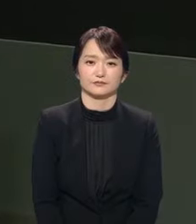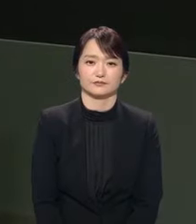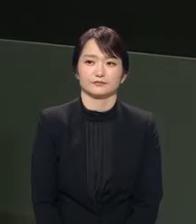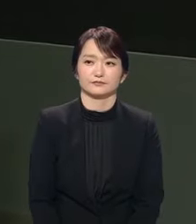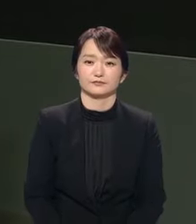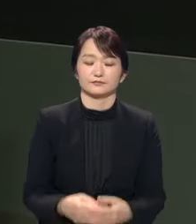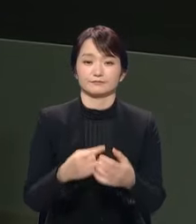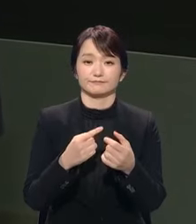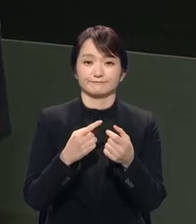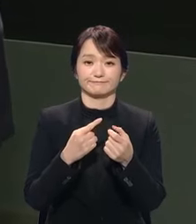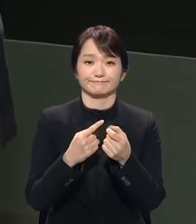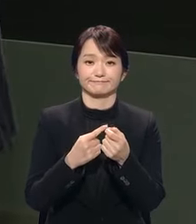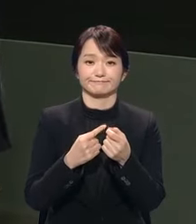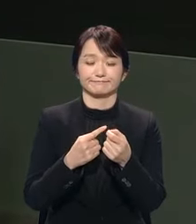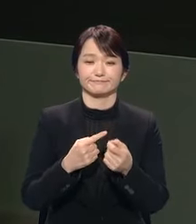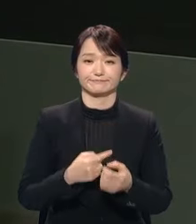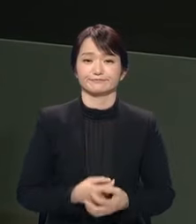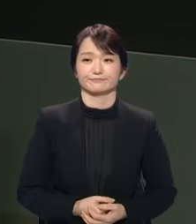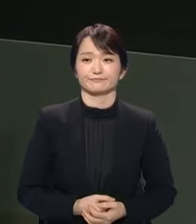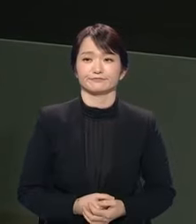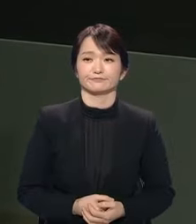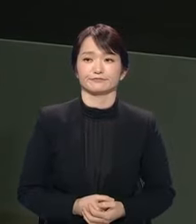첫 번째 달려보죠.